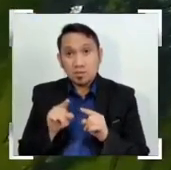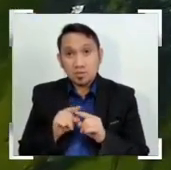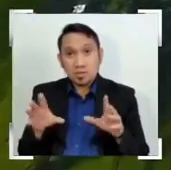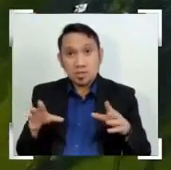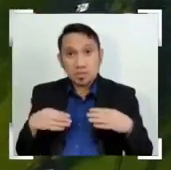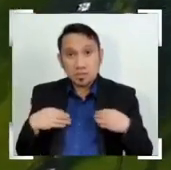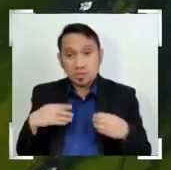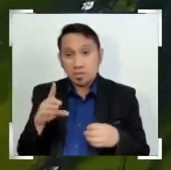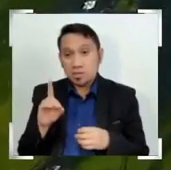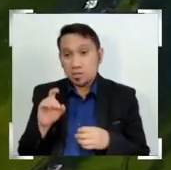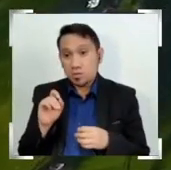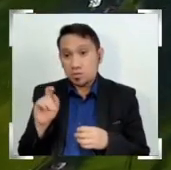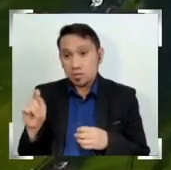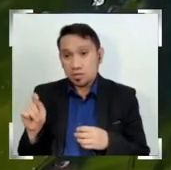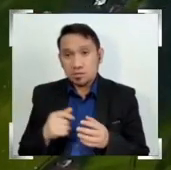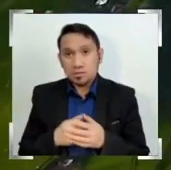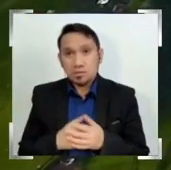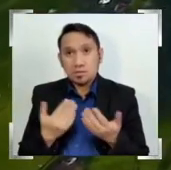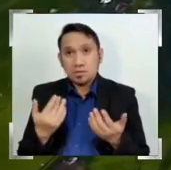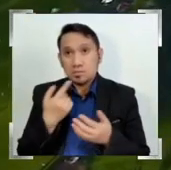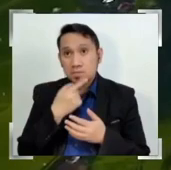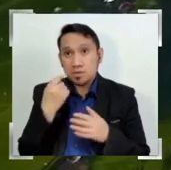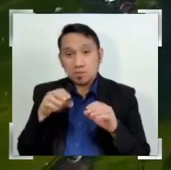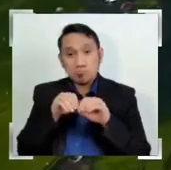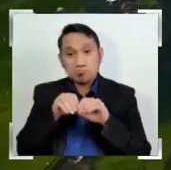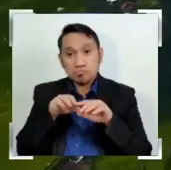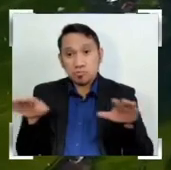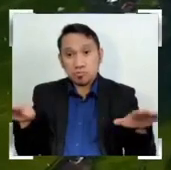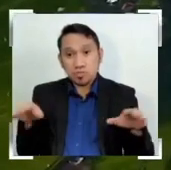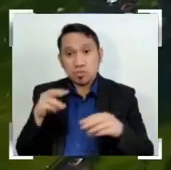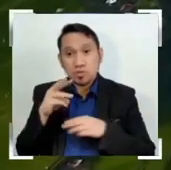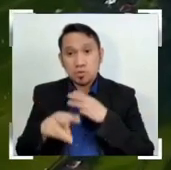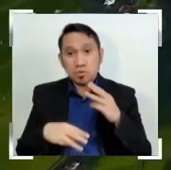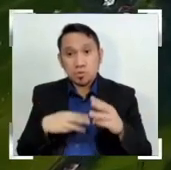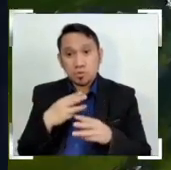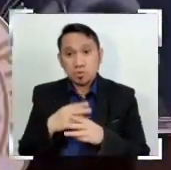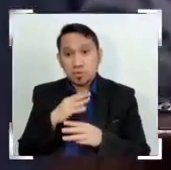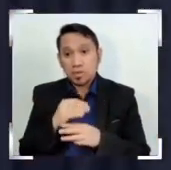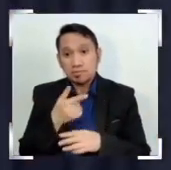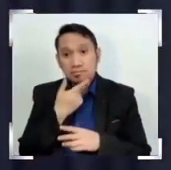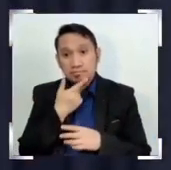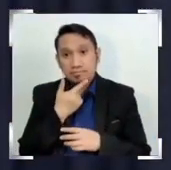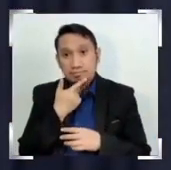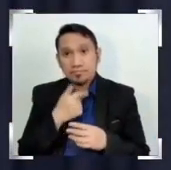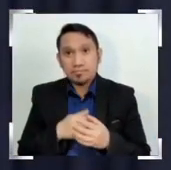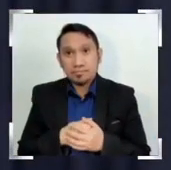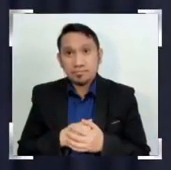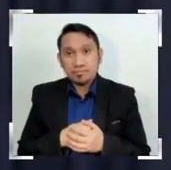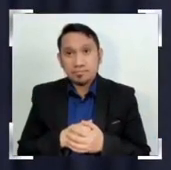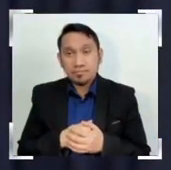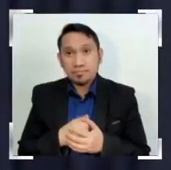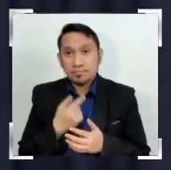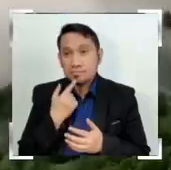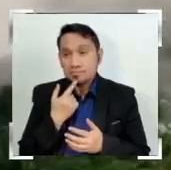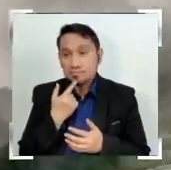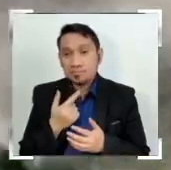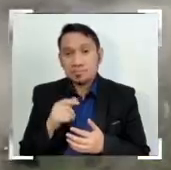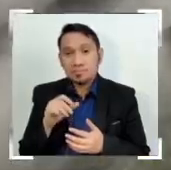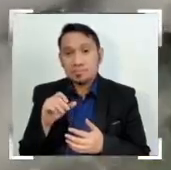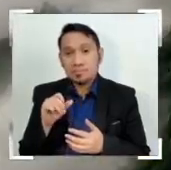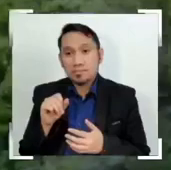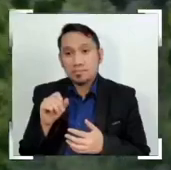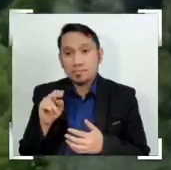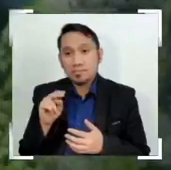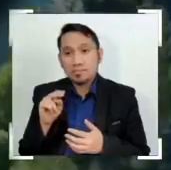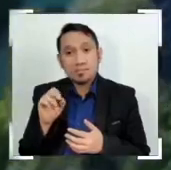Punto niya, nabalita na sa buong mundo ang nangyari at napagtawanan na umano ang slogan. Sabi naman ni Senador Sunny Angara, sa kabila